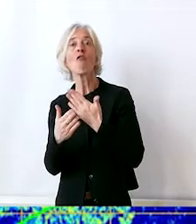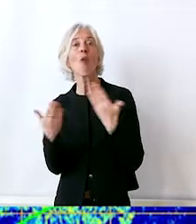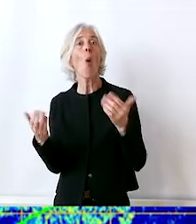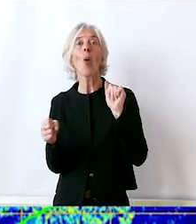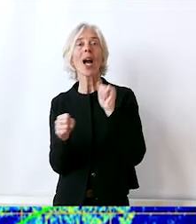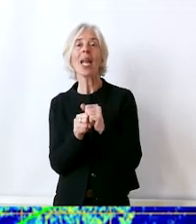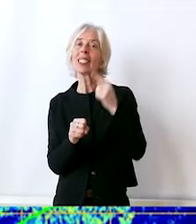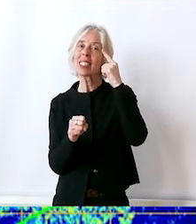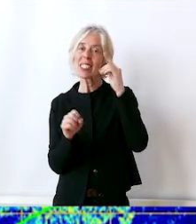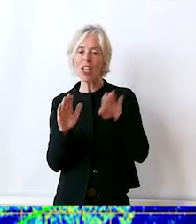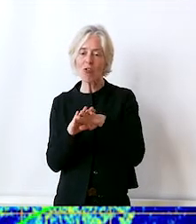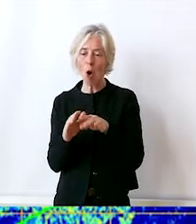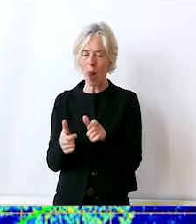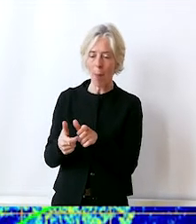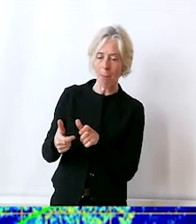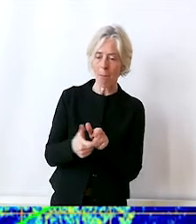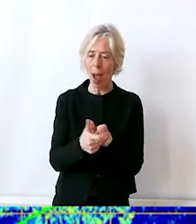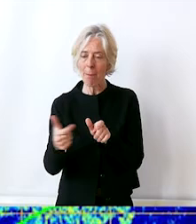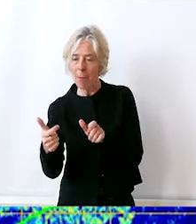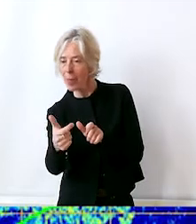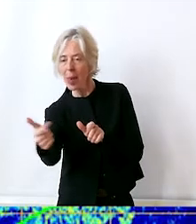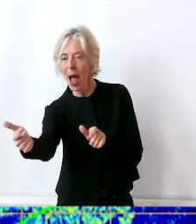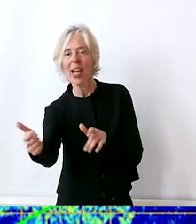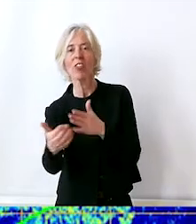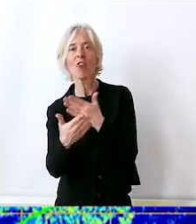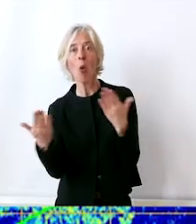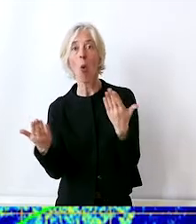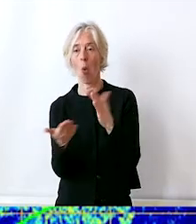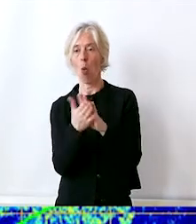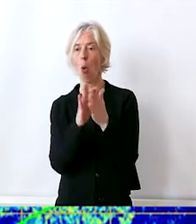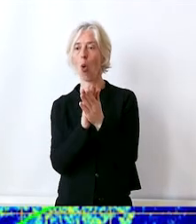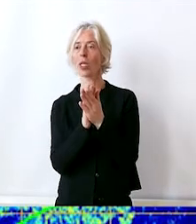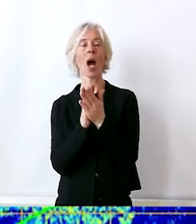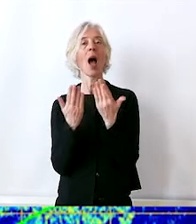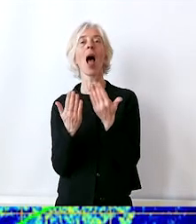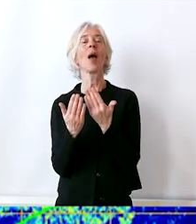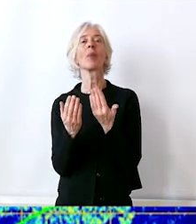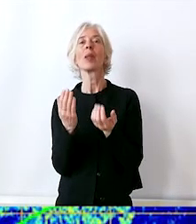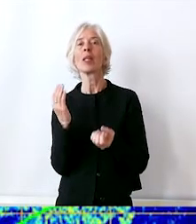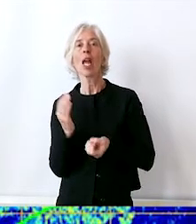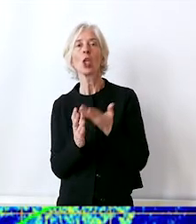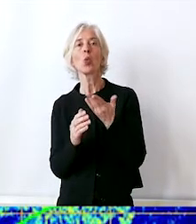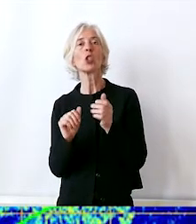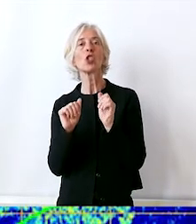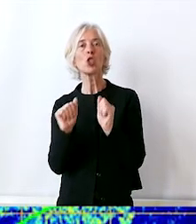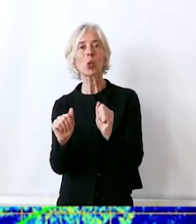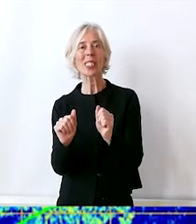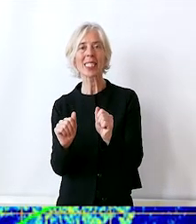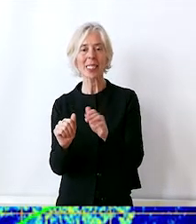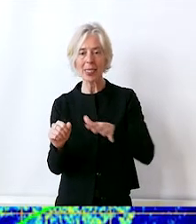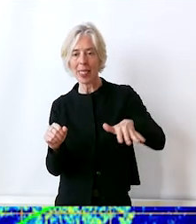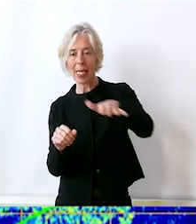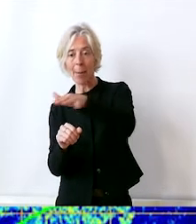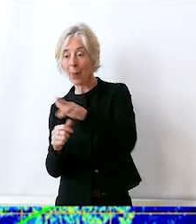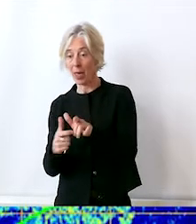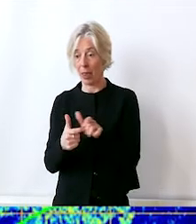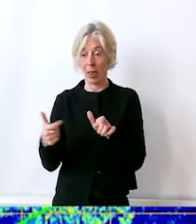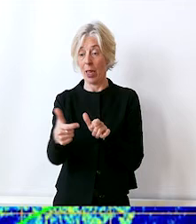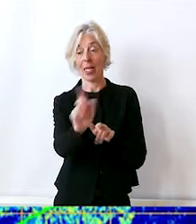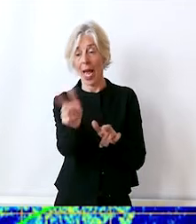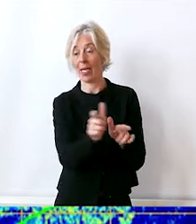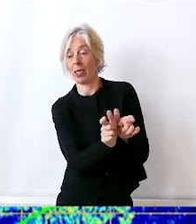Beispiel auch zu schauen, was ist der beste Weg um ein Naturschutzgebiet herum, wo verlaufen Pfade für